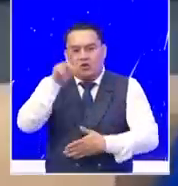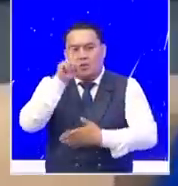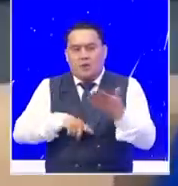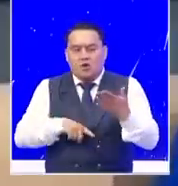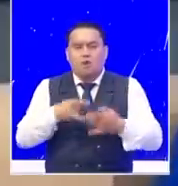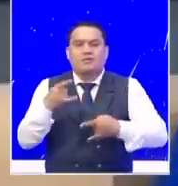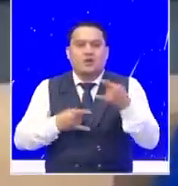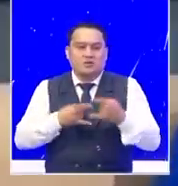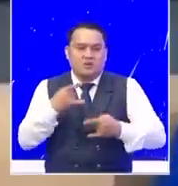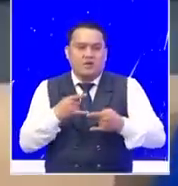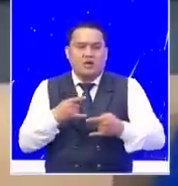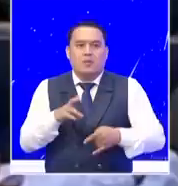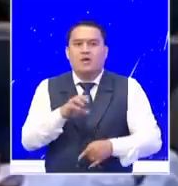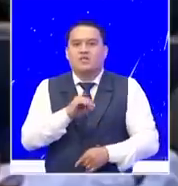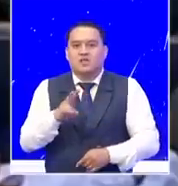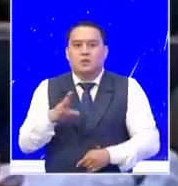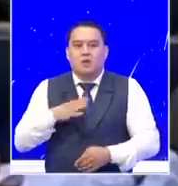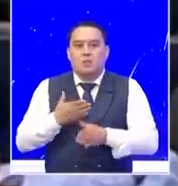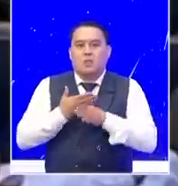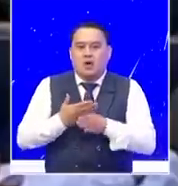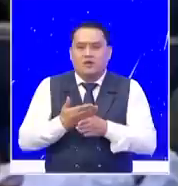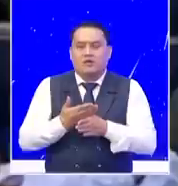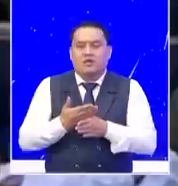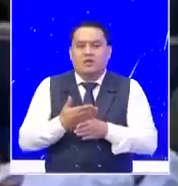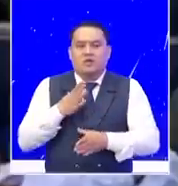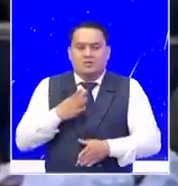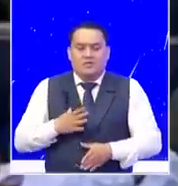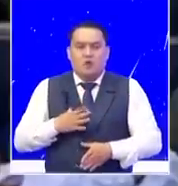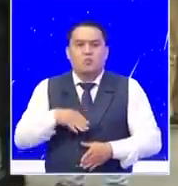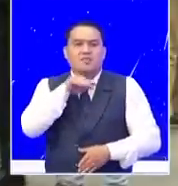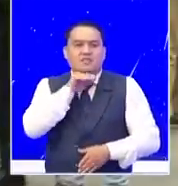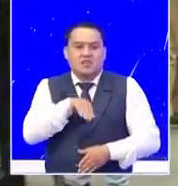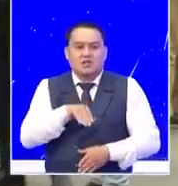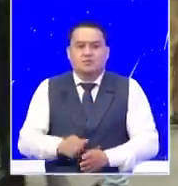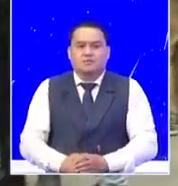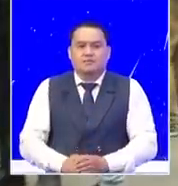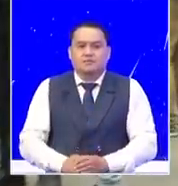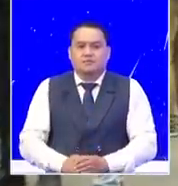на экране и за кадром Бейсену Куранбеку помогли его настойчивость и профессионализм.